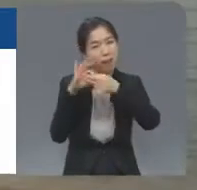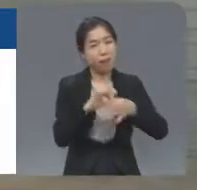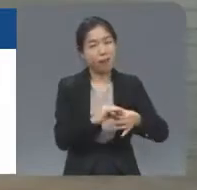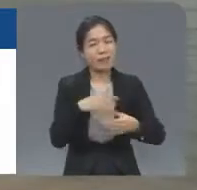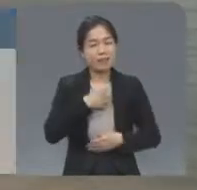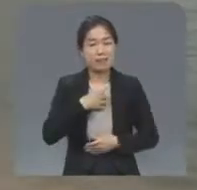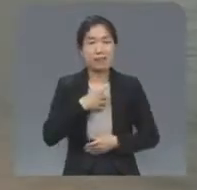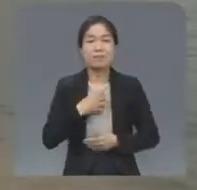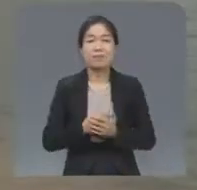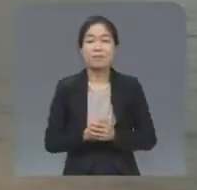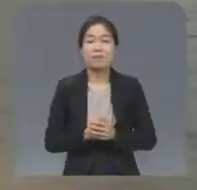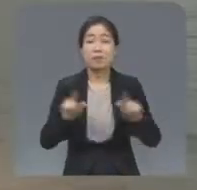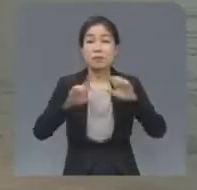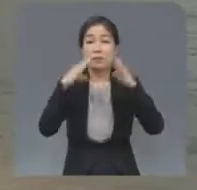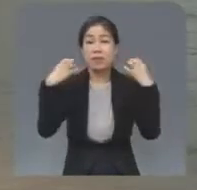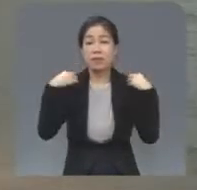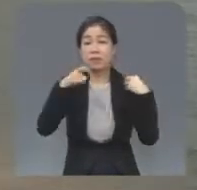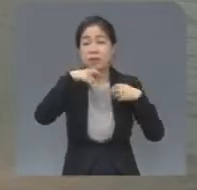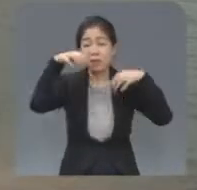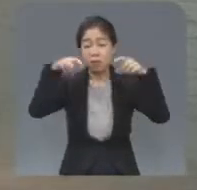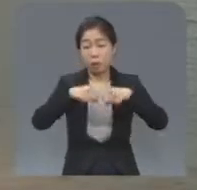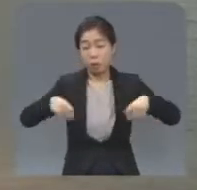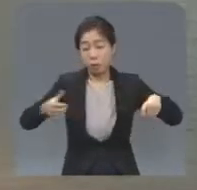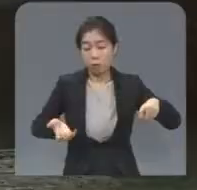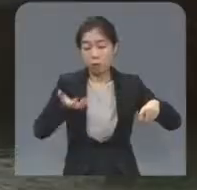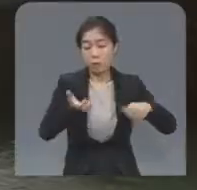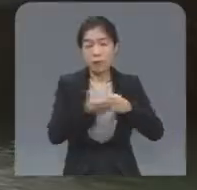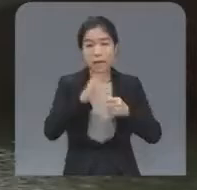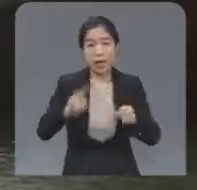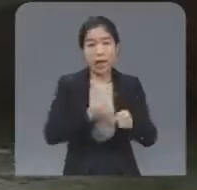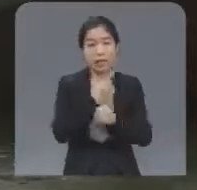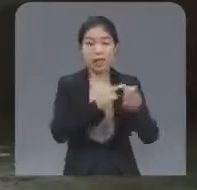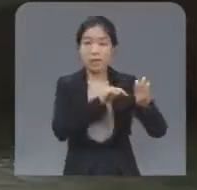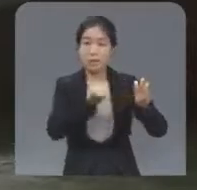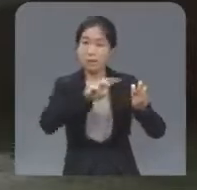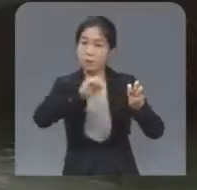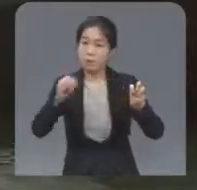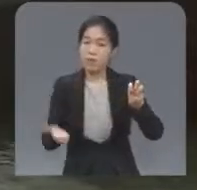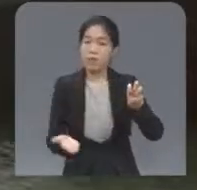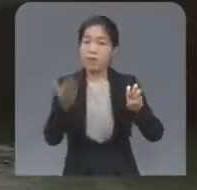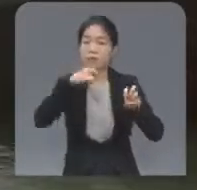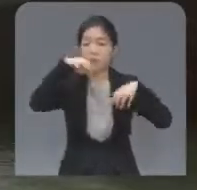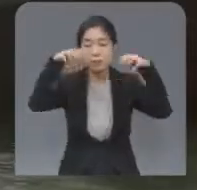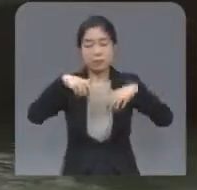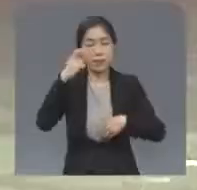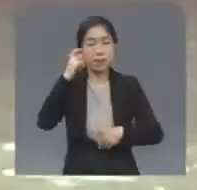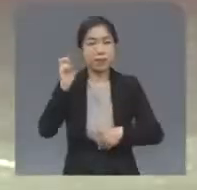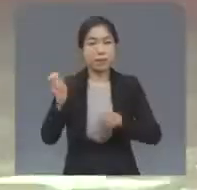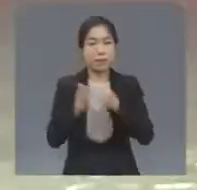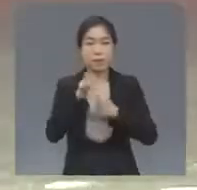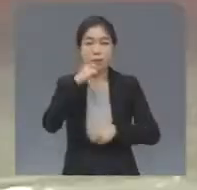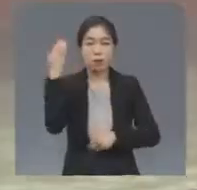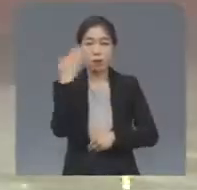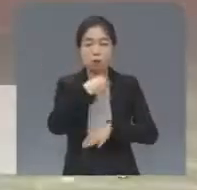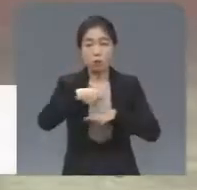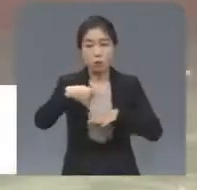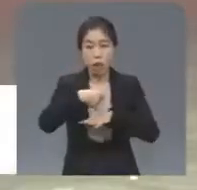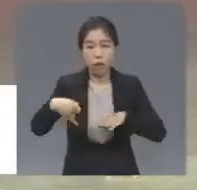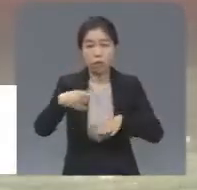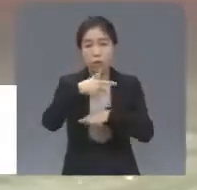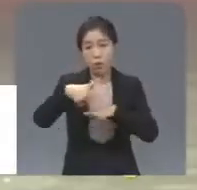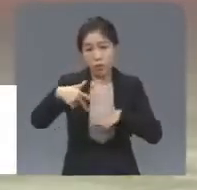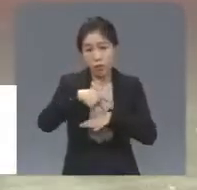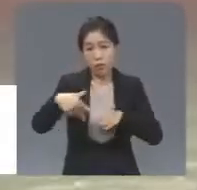한데. 기상청은 장마 전선이 북상하면서 시간당 30mm 이상의 비가 내리겠다며 여수와 완도,